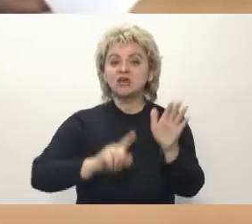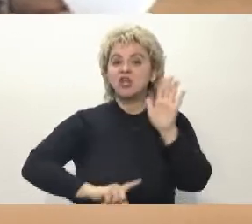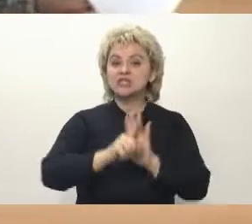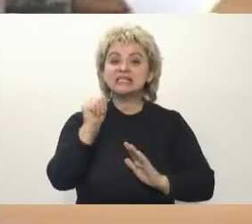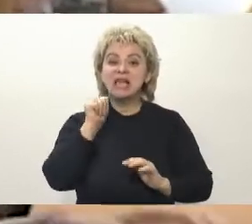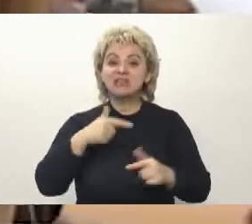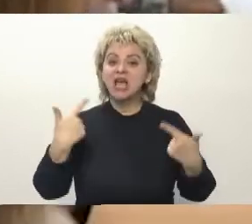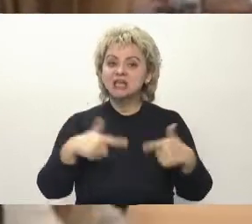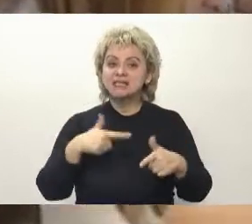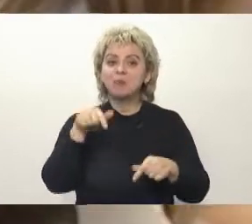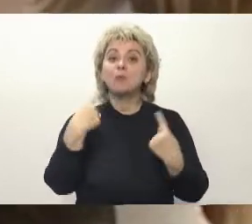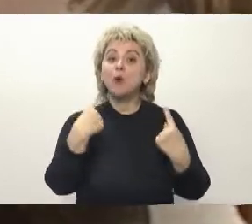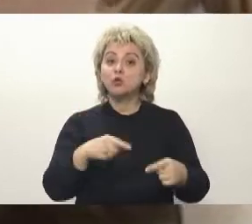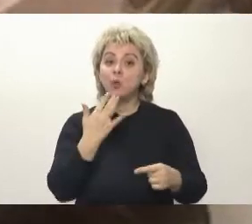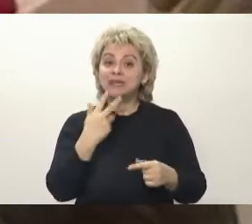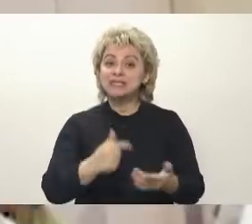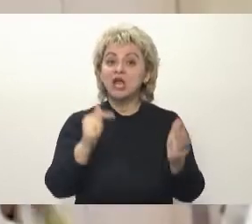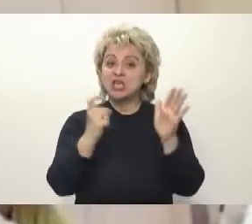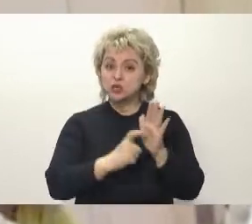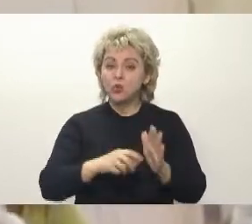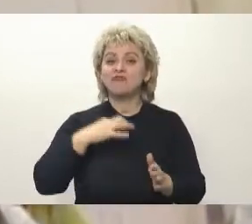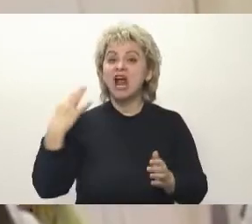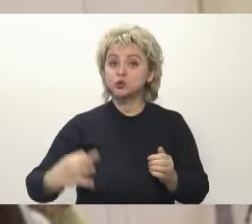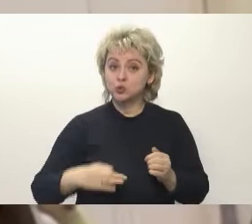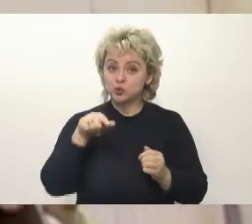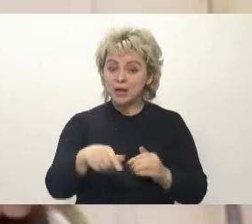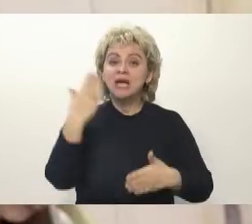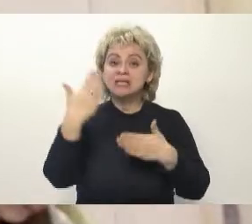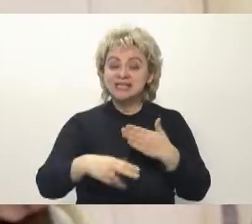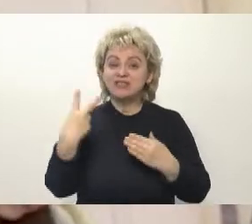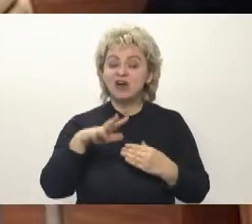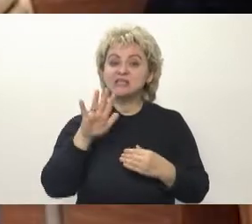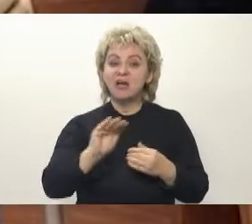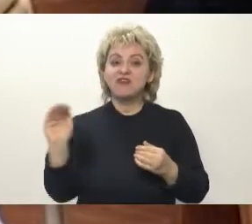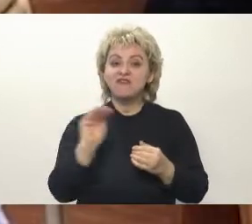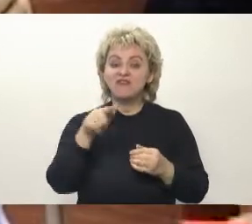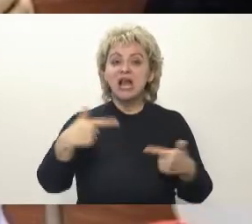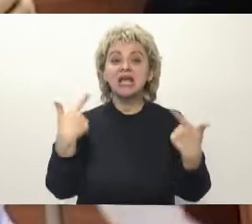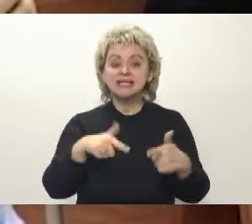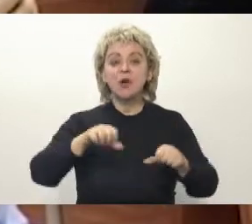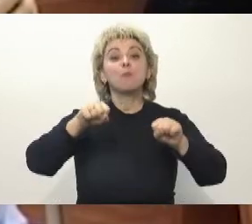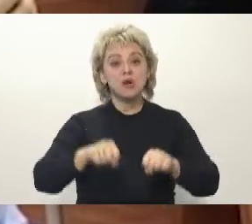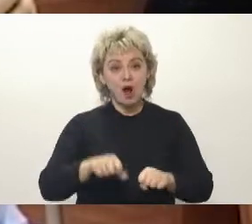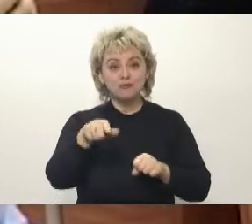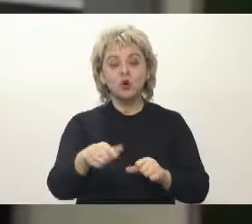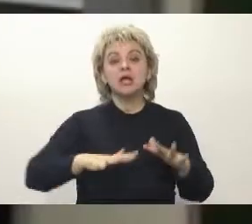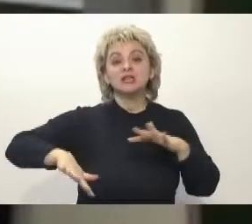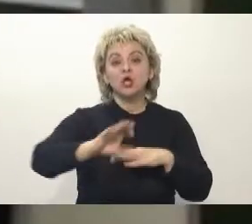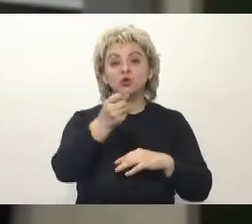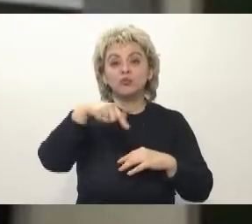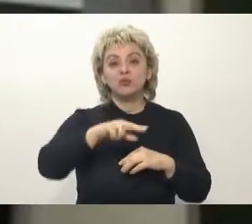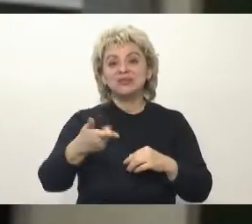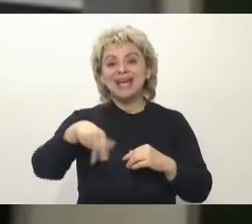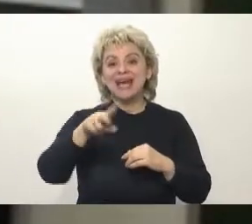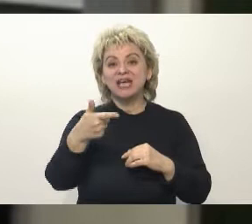Соревнования начнутся завтра экзаменом по другому иностранному языку, французскому, и завершит их 25 февраля экзамен по праву. На площадках ЮФУ